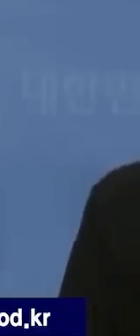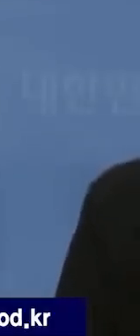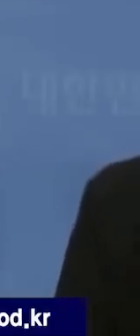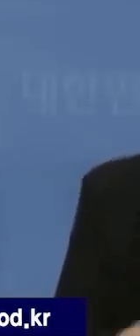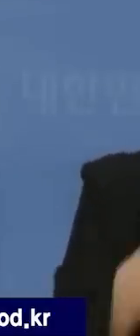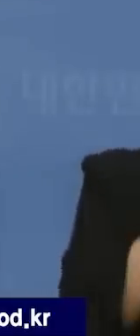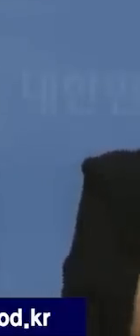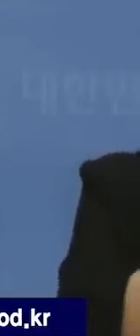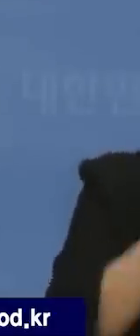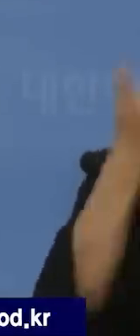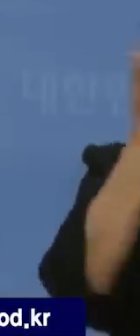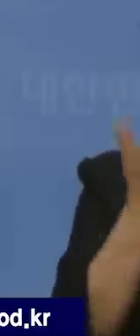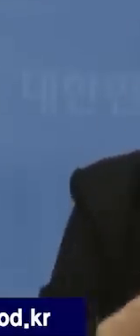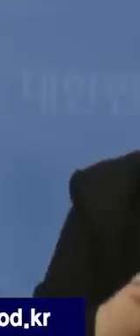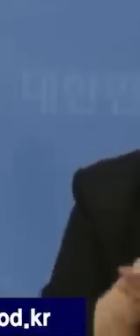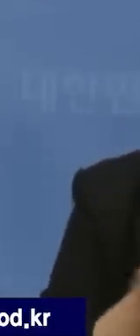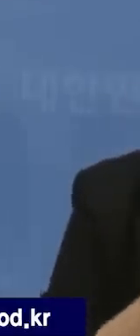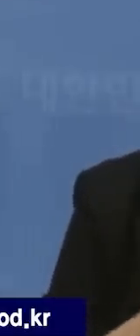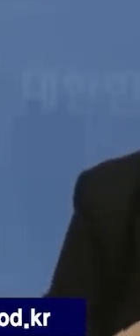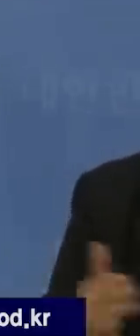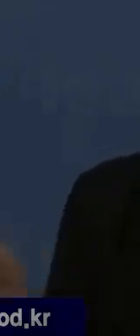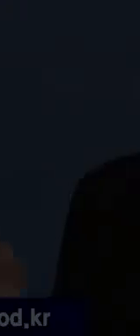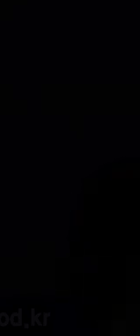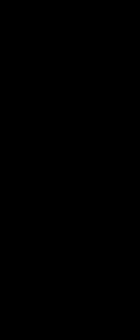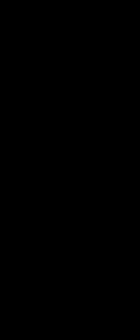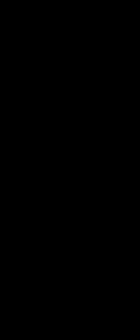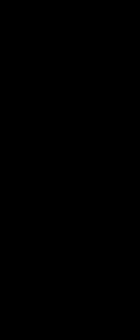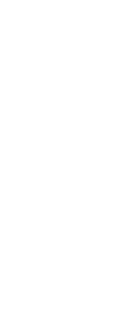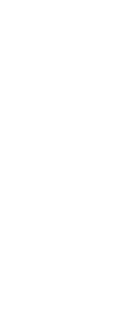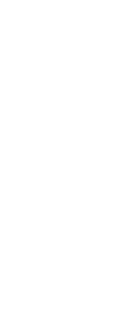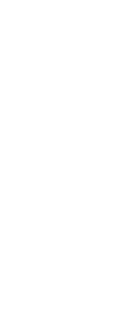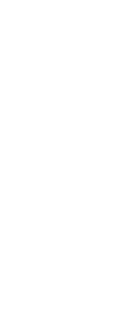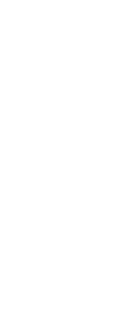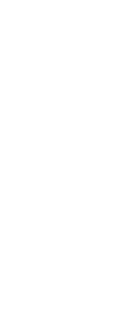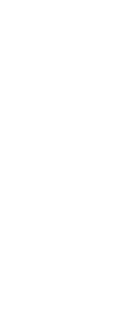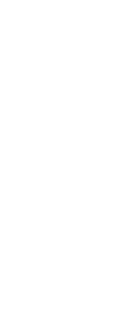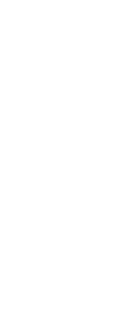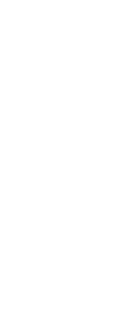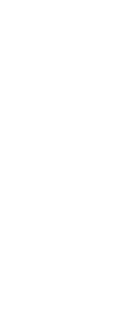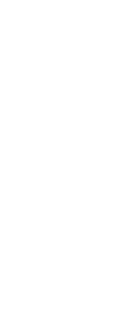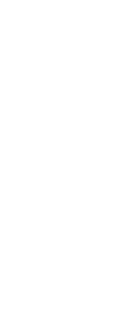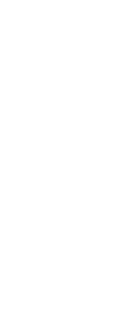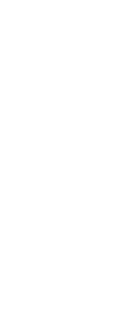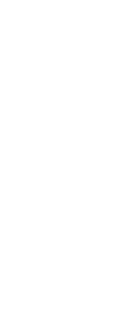퇴보시키지 마십시오. 이상입니다.